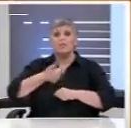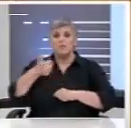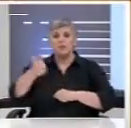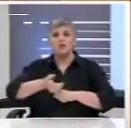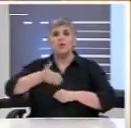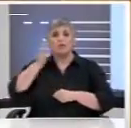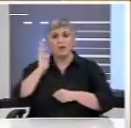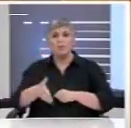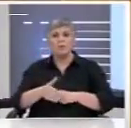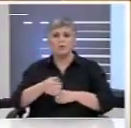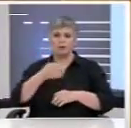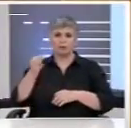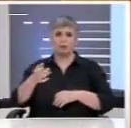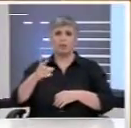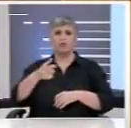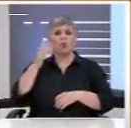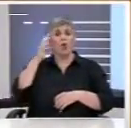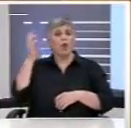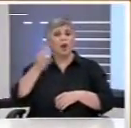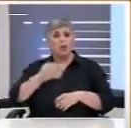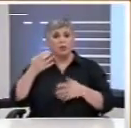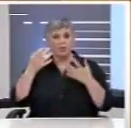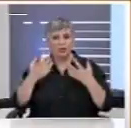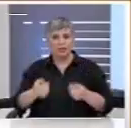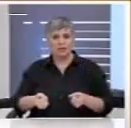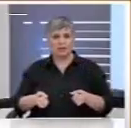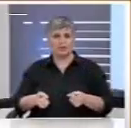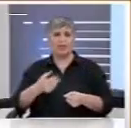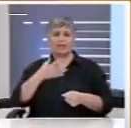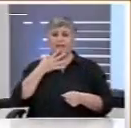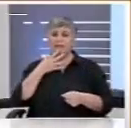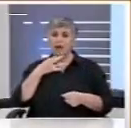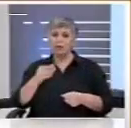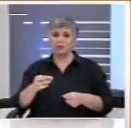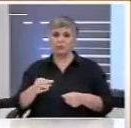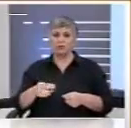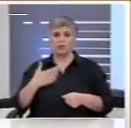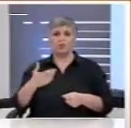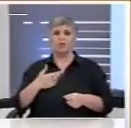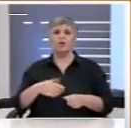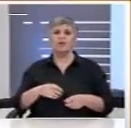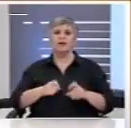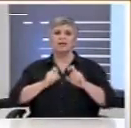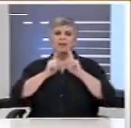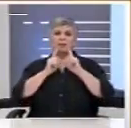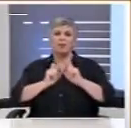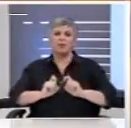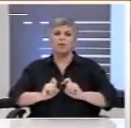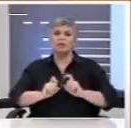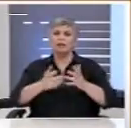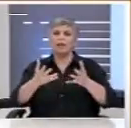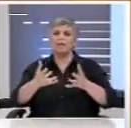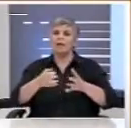με λογικές υποθέσεις για τους ρυθμούς ανάπτυξης. Γι' αυτό είναι τόσο κλειδί το 2% που έχουμε